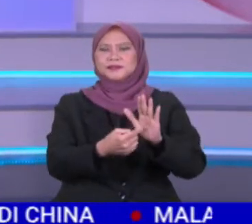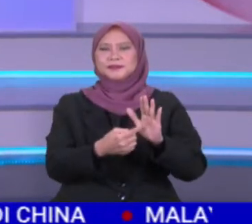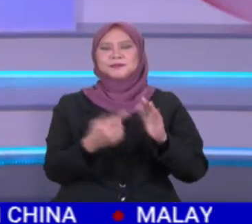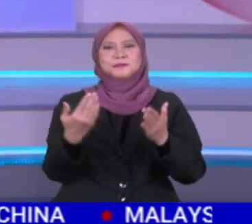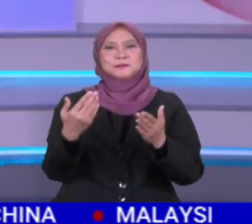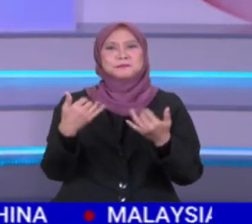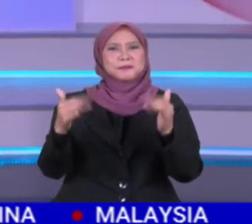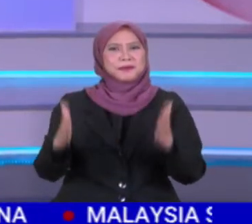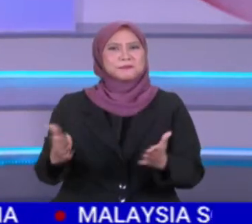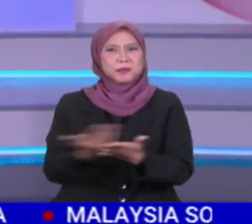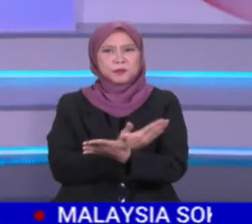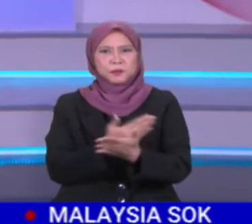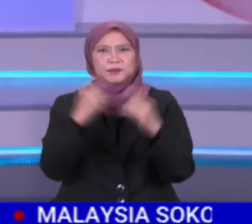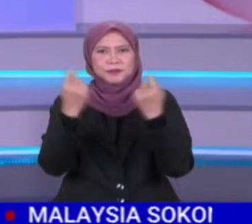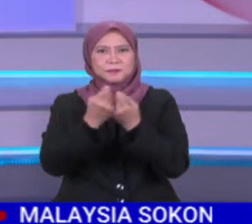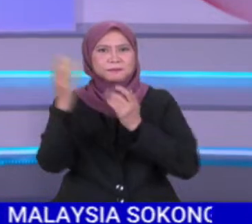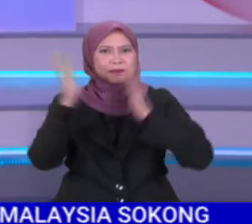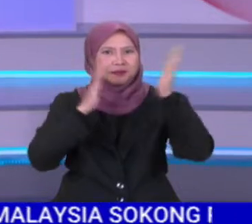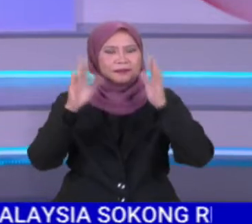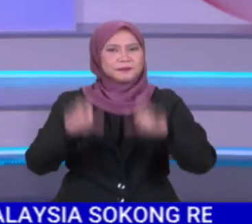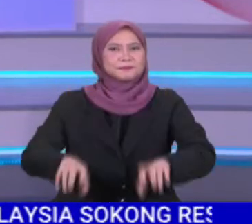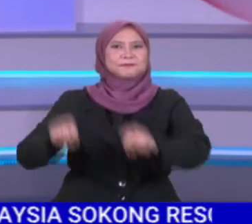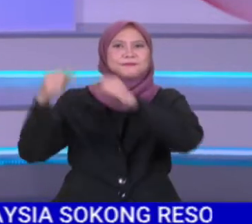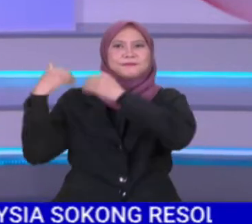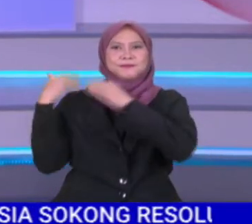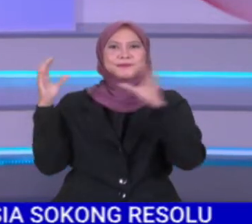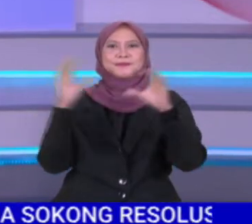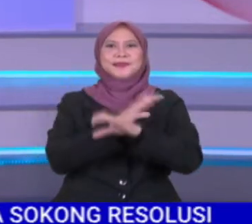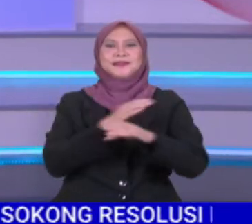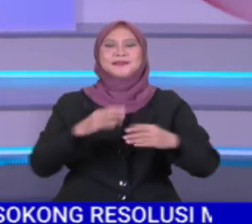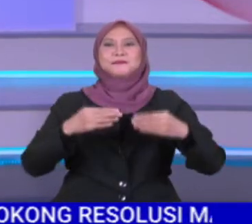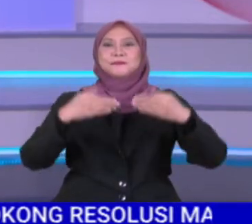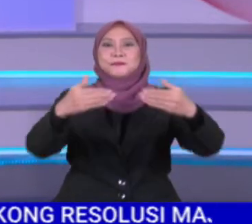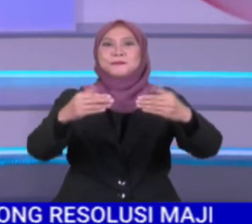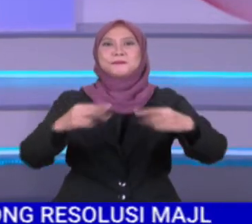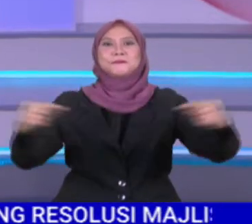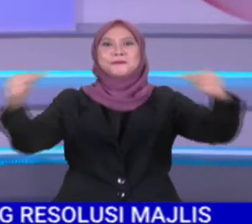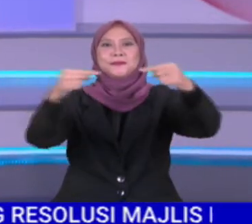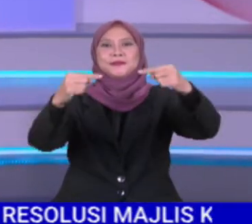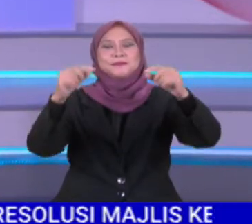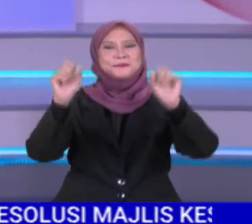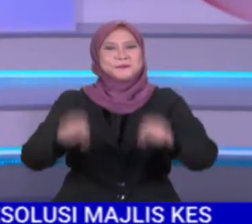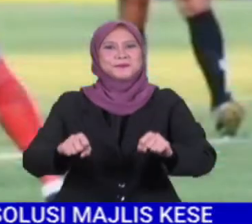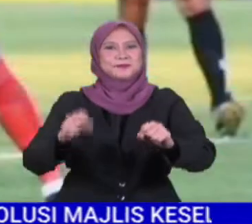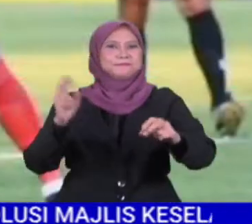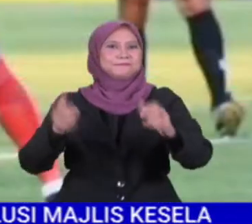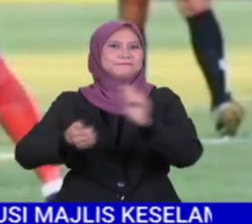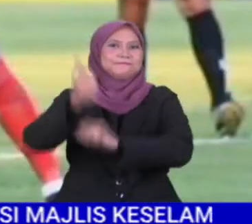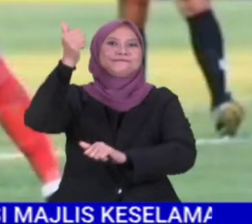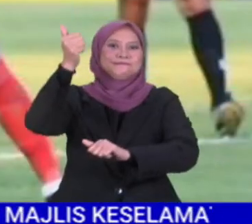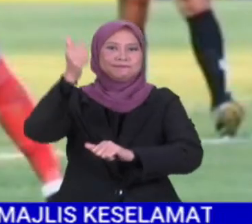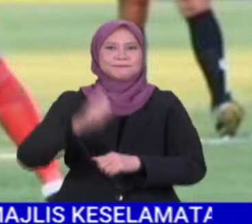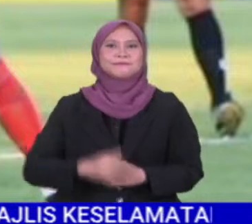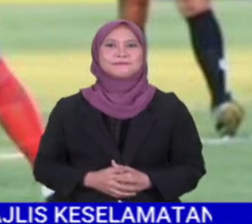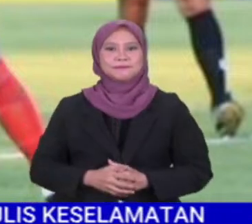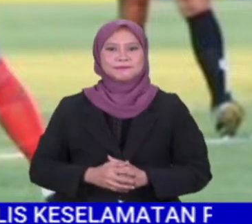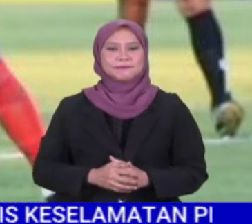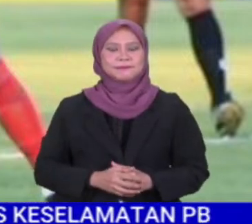wajah baru skuad negara ini mampu menggalas cabaran dalam misi mara ke final dan bergelar juara.